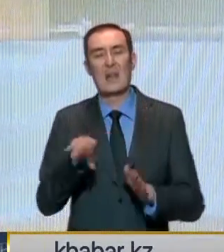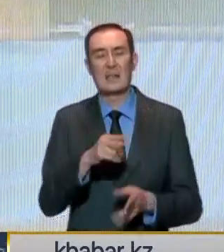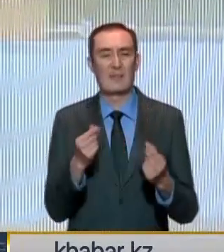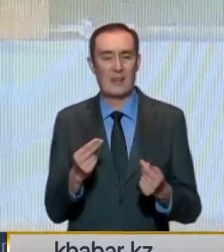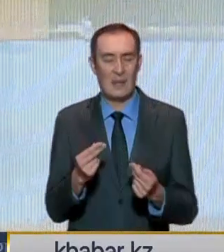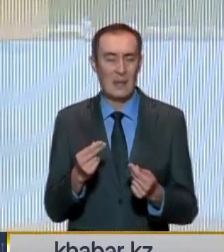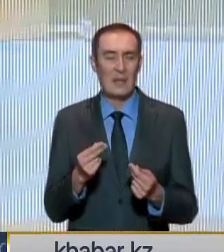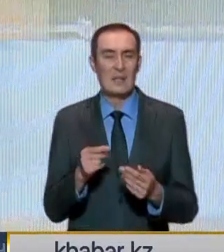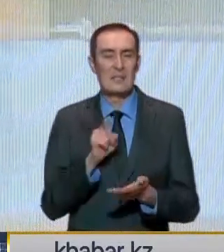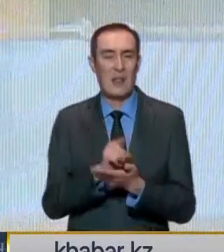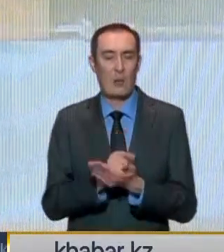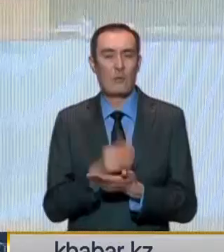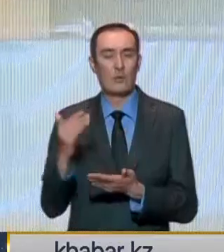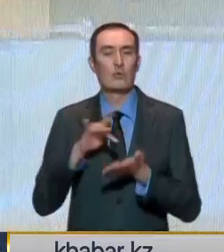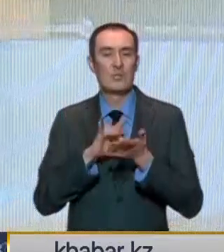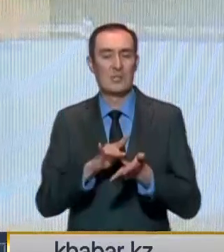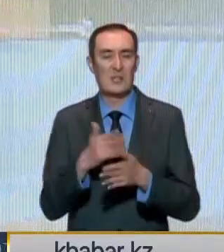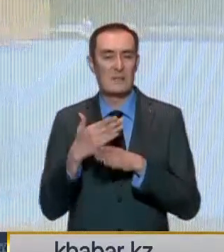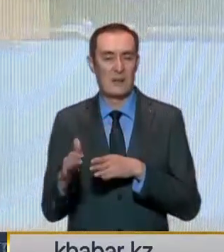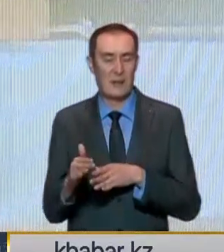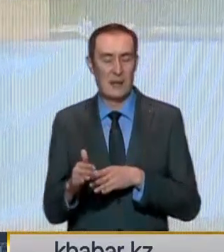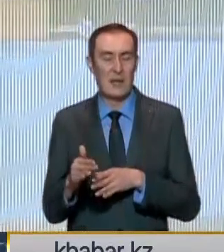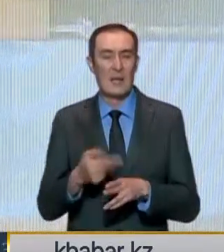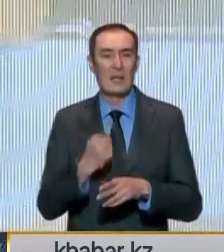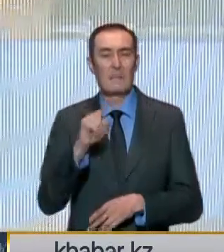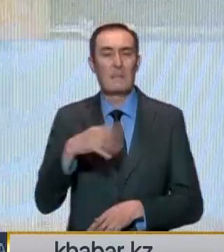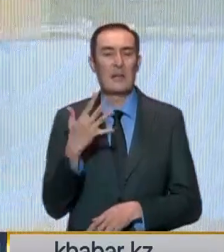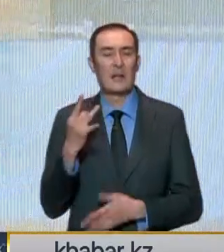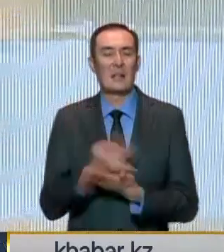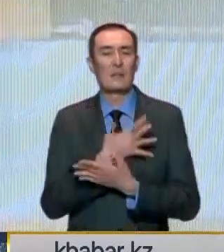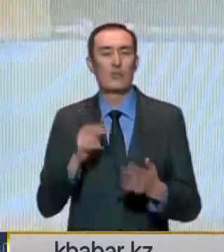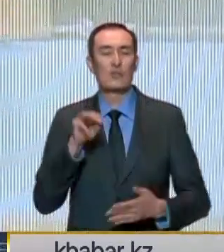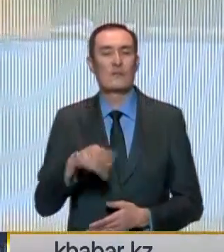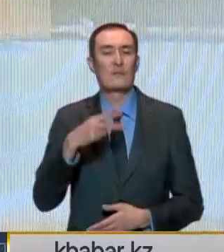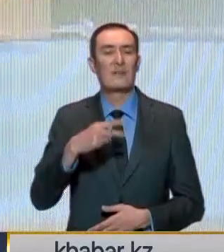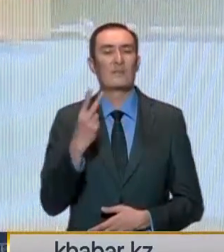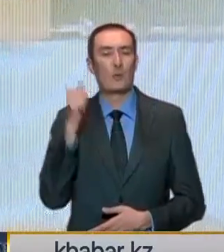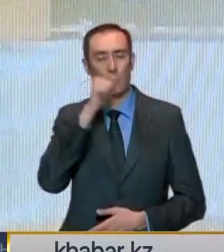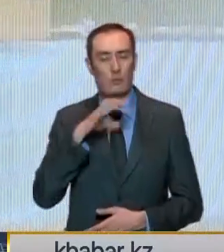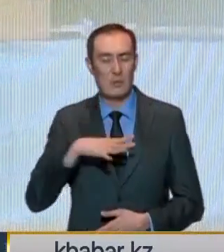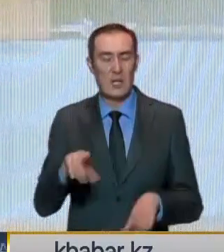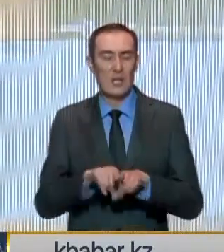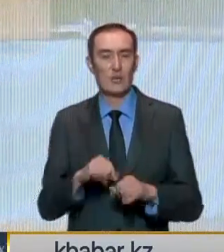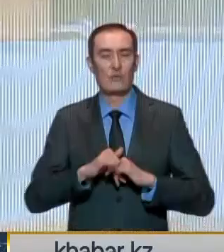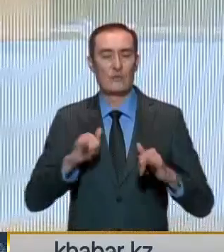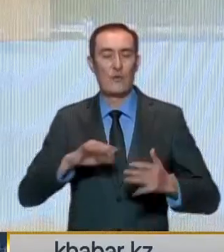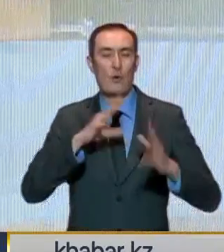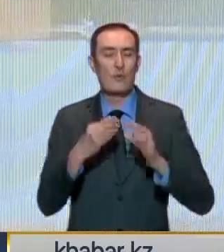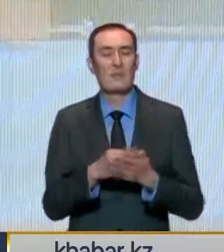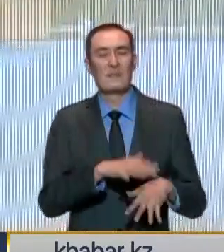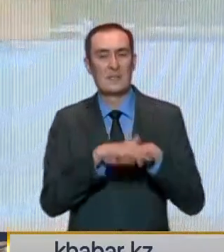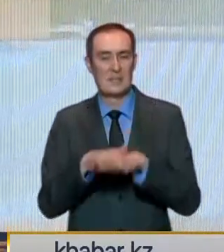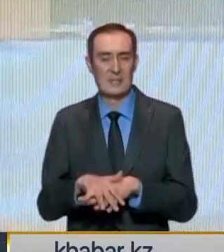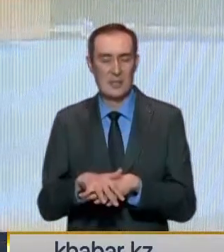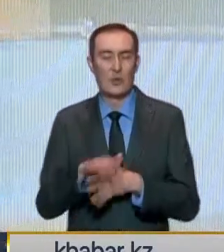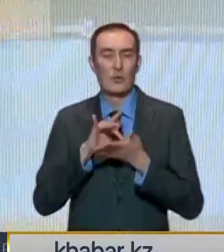миллиарда тенге с налогов от туристической отрасли. Это в полтора раза больше, чем в 2022. Также увеличивается и объем инвестиций.